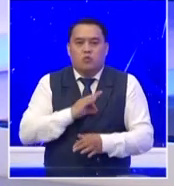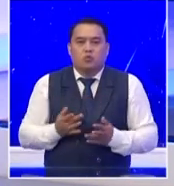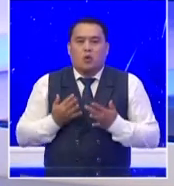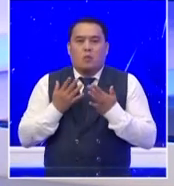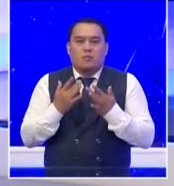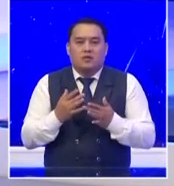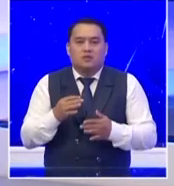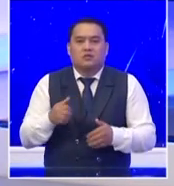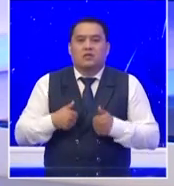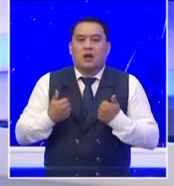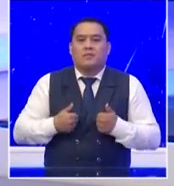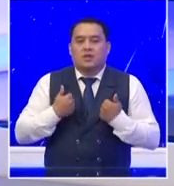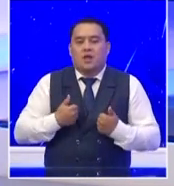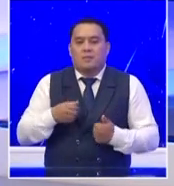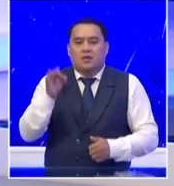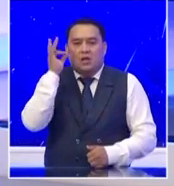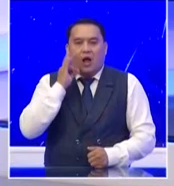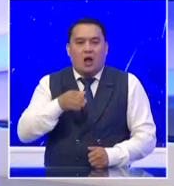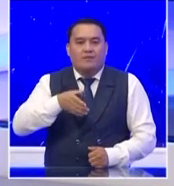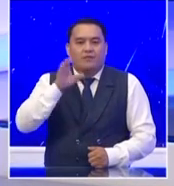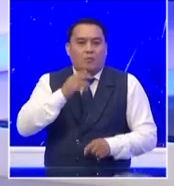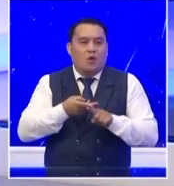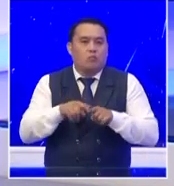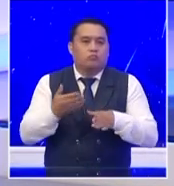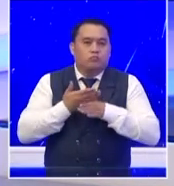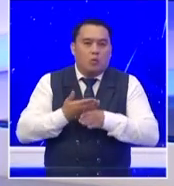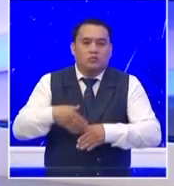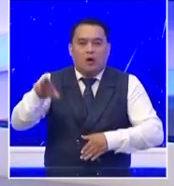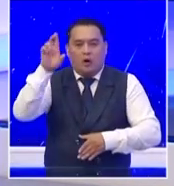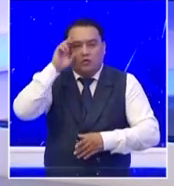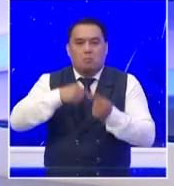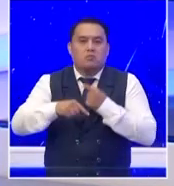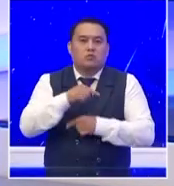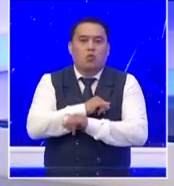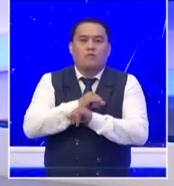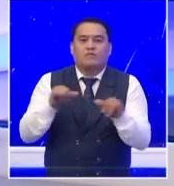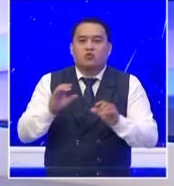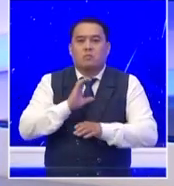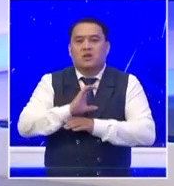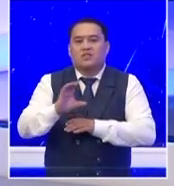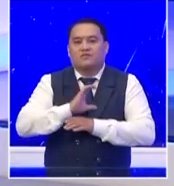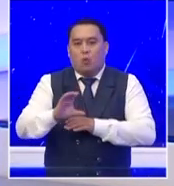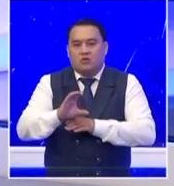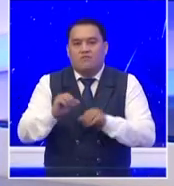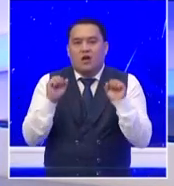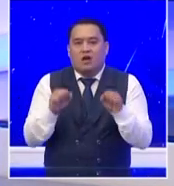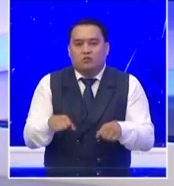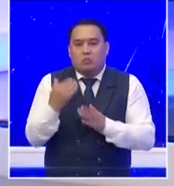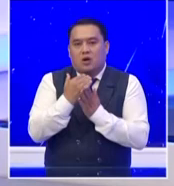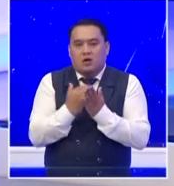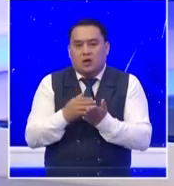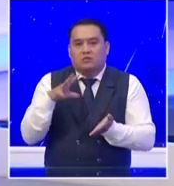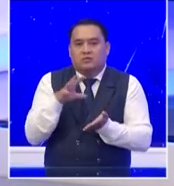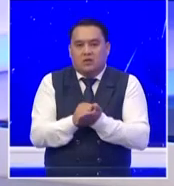у производителей целебного напитка. Благодаря помощи государства предприниматель расширяет производство. Возможностями программы